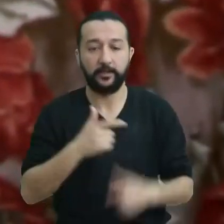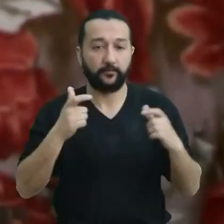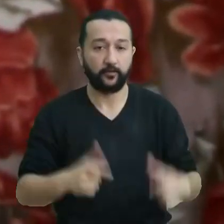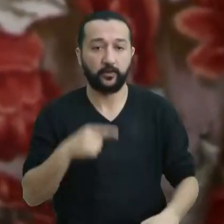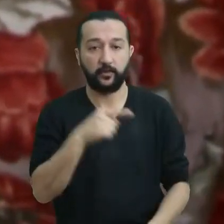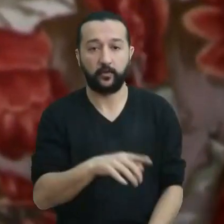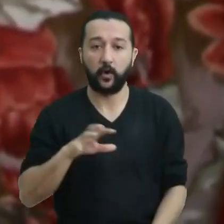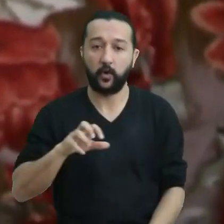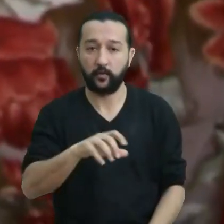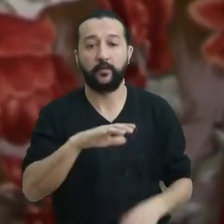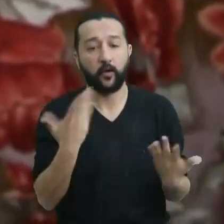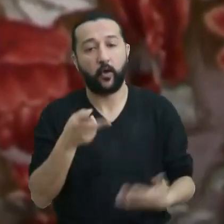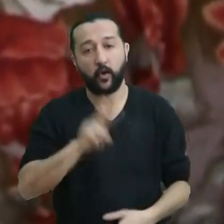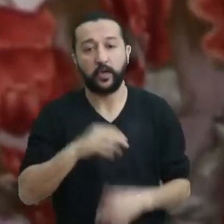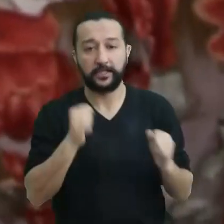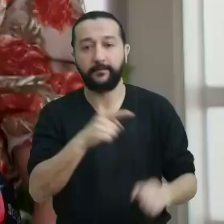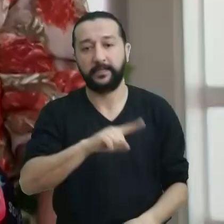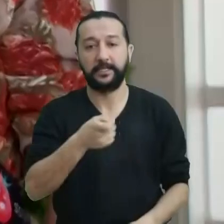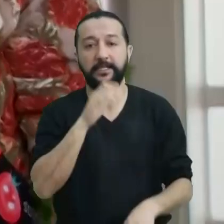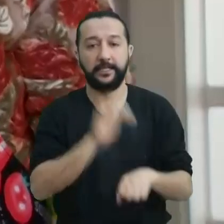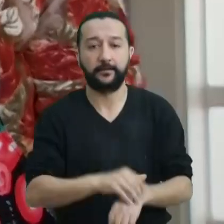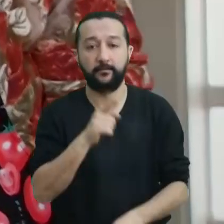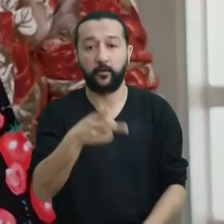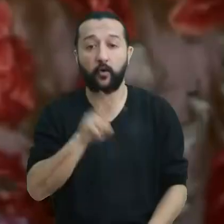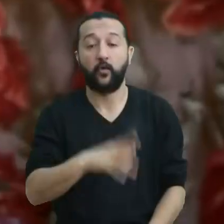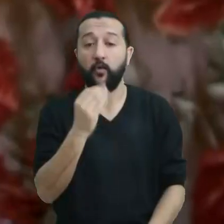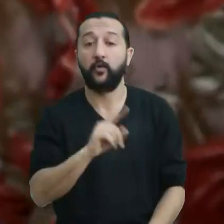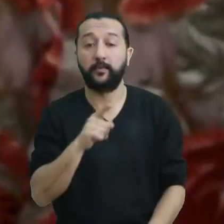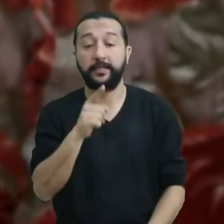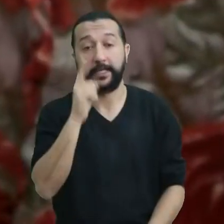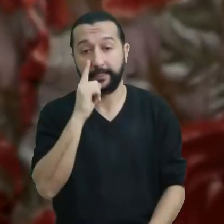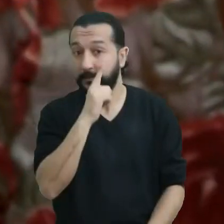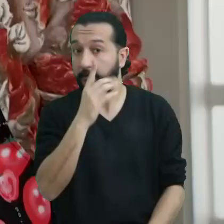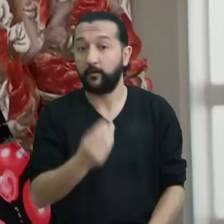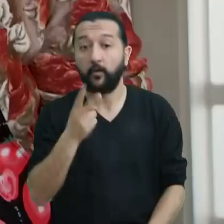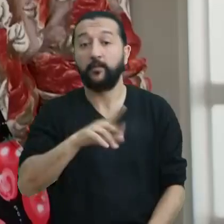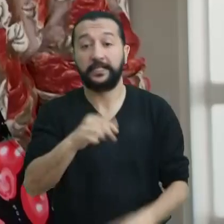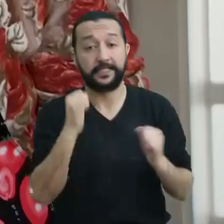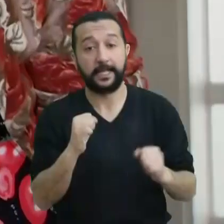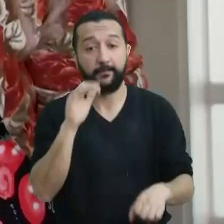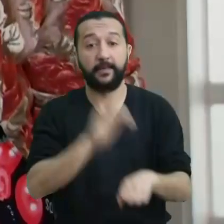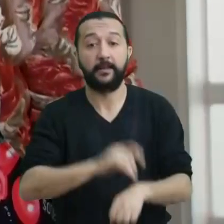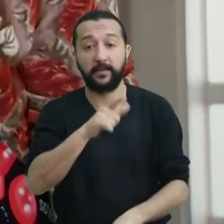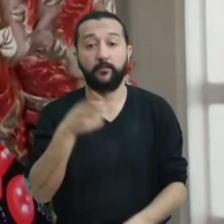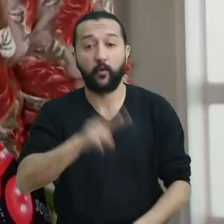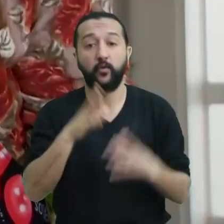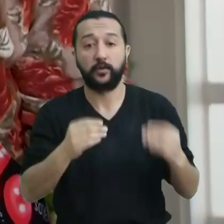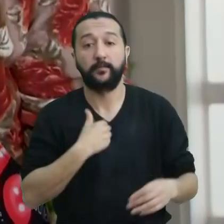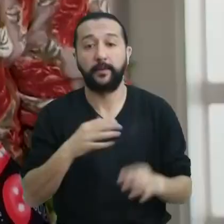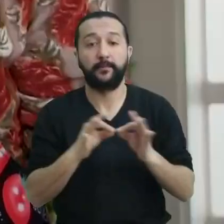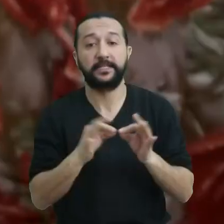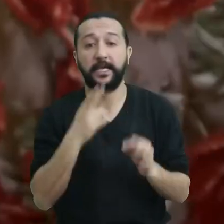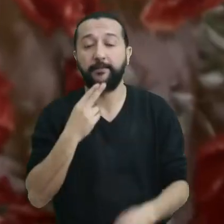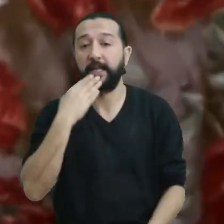de bu arada ölü veya diri tırantırayı yakalarım. Ölü olmaz. Enişte ölü olmaz, diri yakalaman lazım. Ölürse ben Maşa Hanım'a